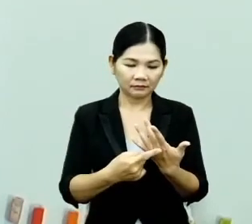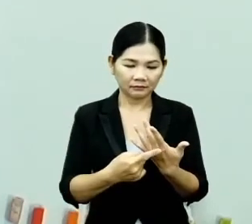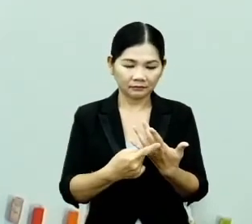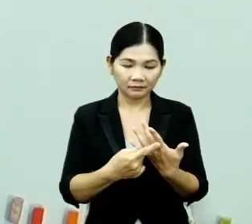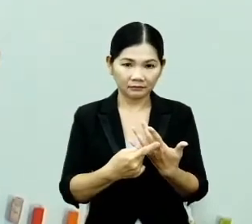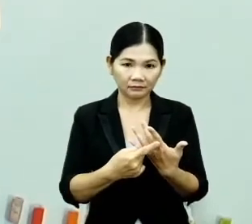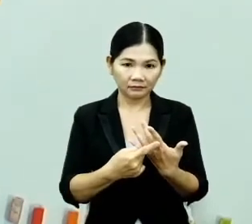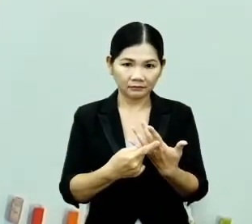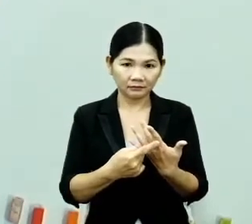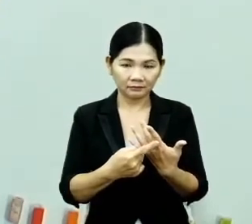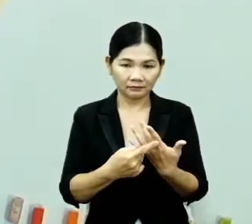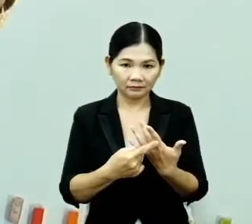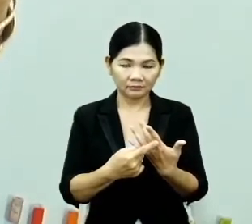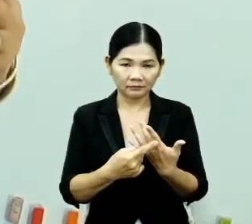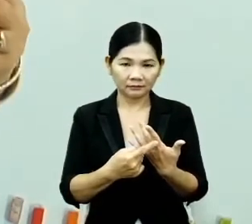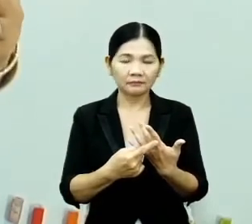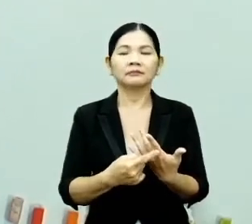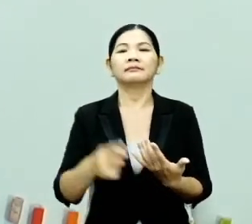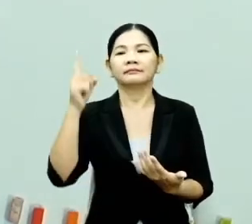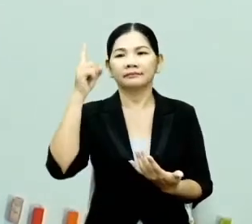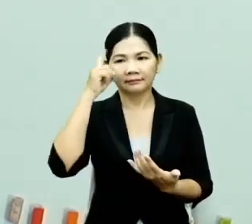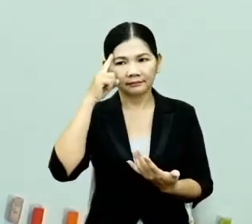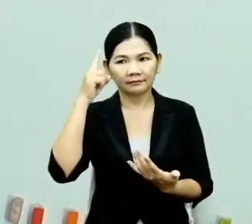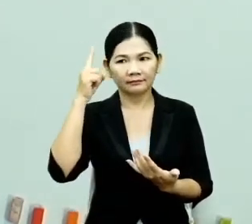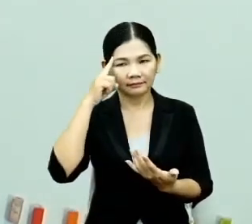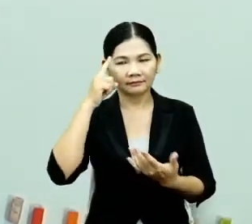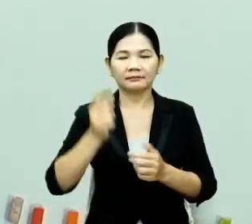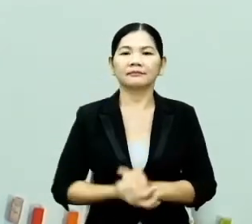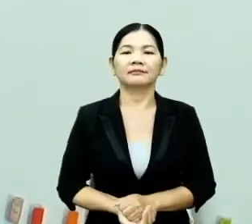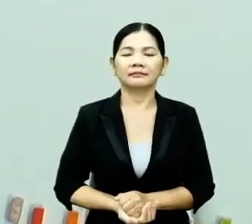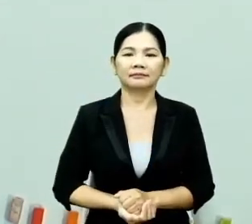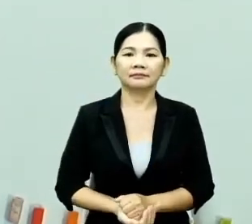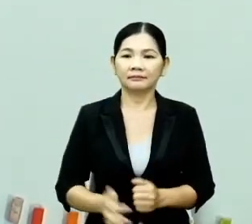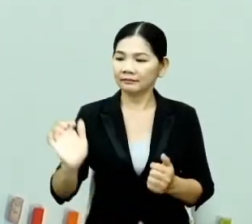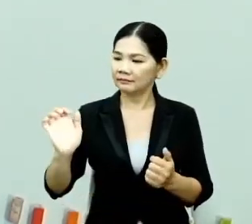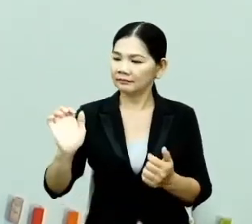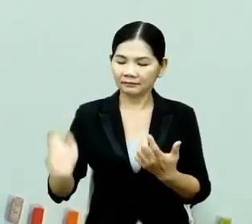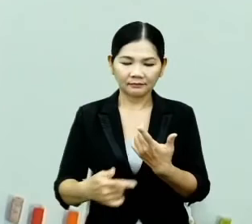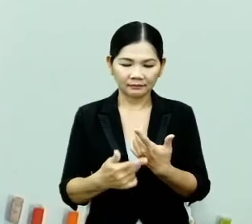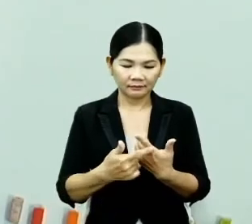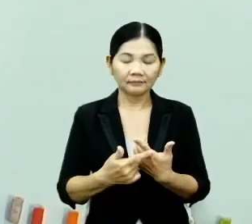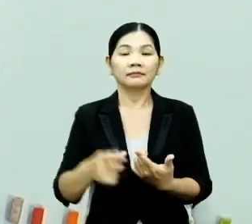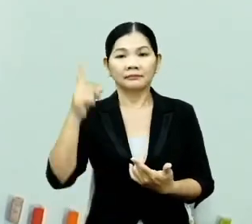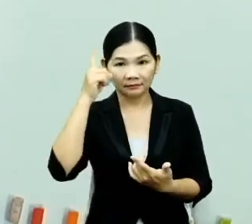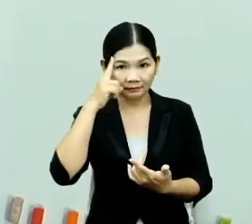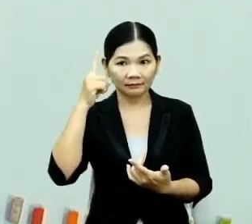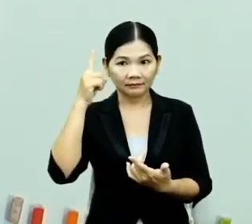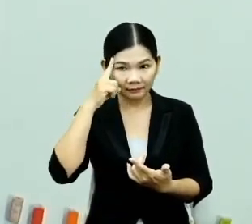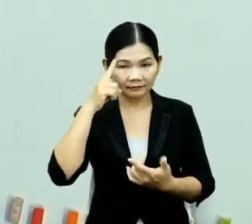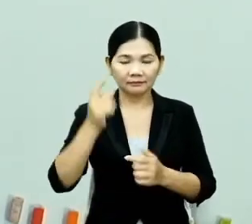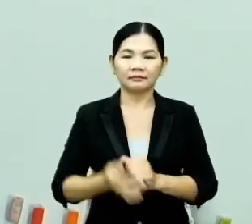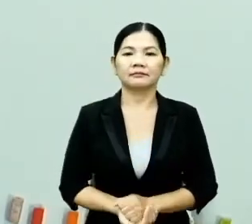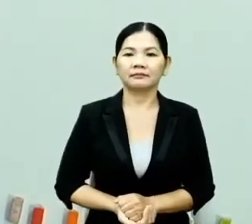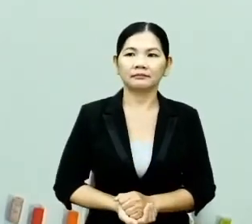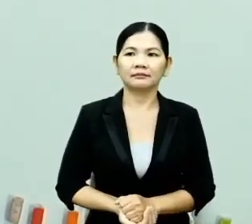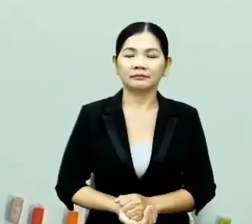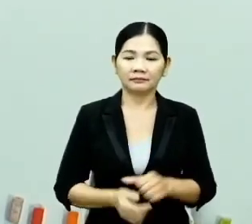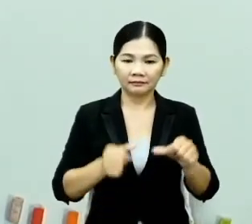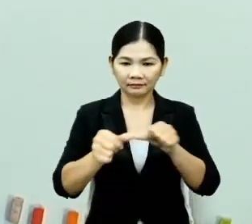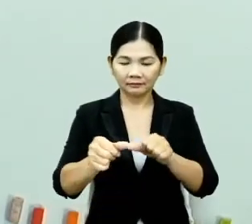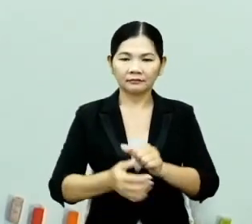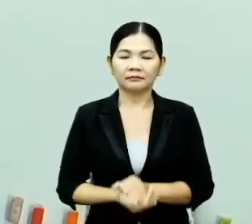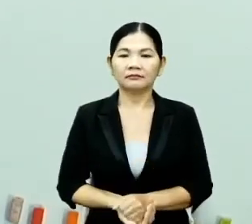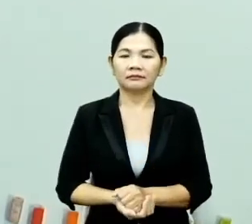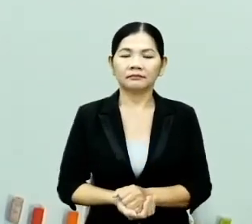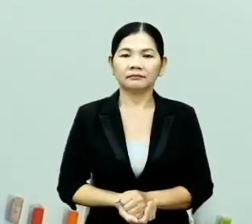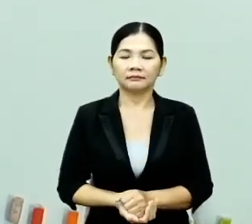ចអេចេកូនឃើញទេកូនអញ្ចឹងយើងអានមួយមួយទៅតាមអ្នកគ្រូបង្ហាញណាឥ